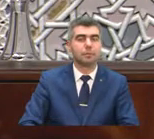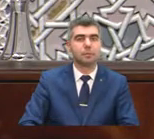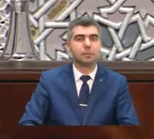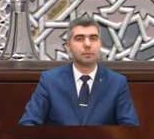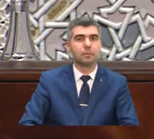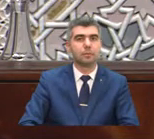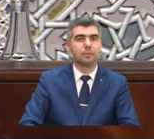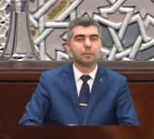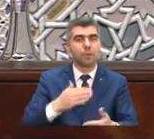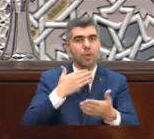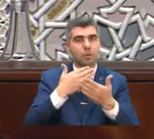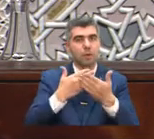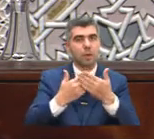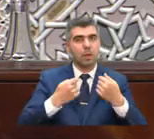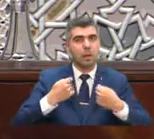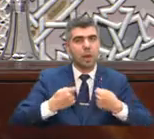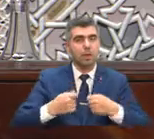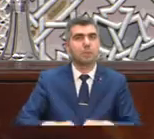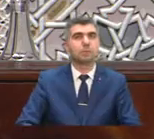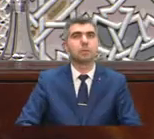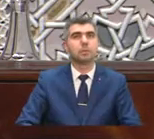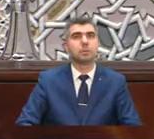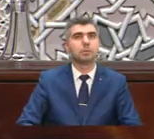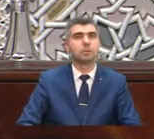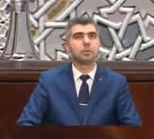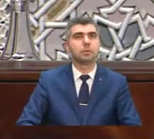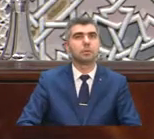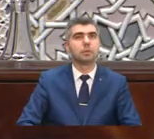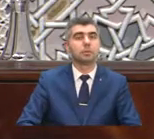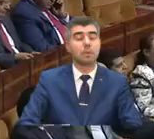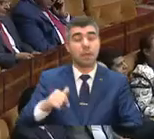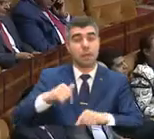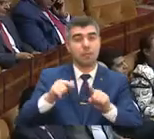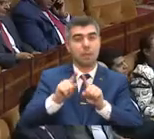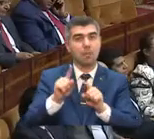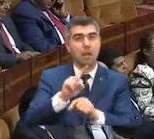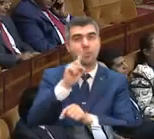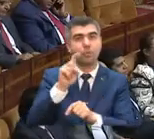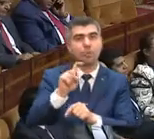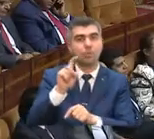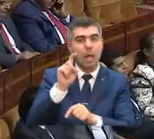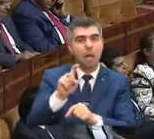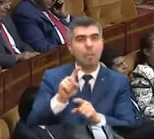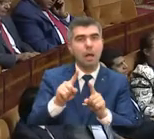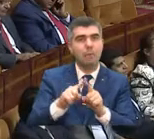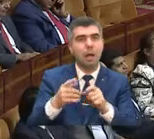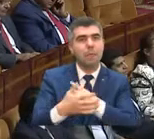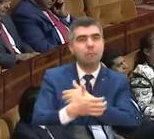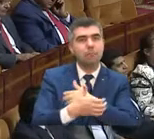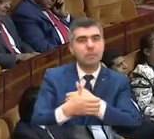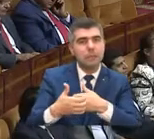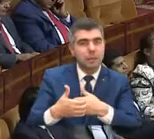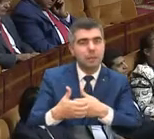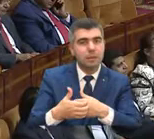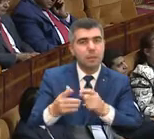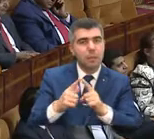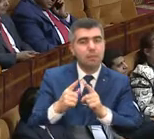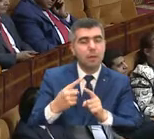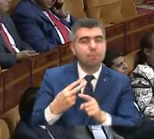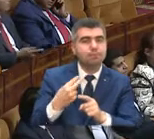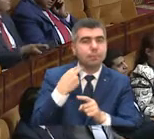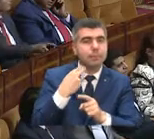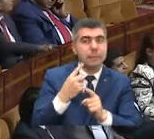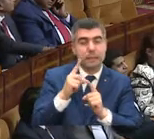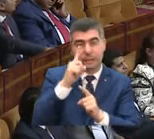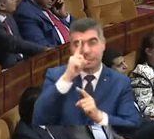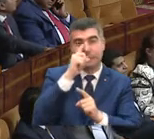شكرا السيد الرئيس. السيد الوزير، إن بعض الجماعات الترابية الفقيرة تعيش عجزا مزمنا منذ